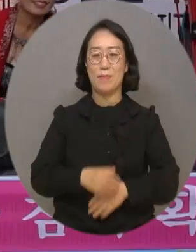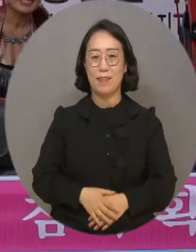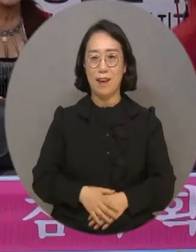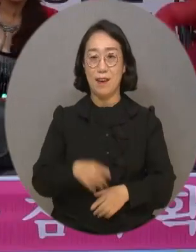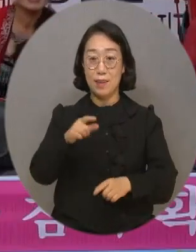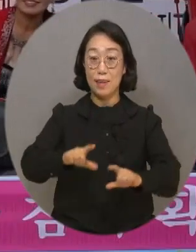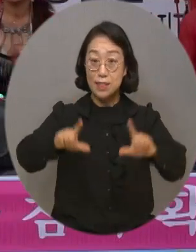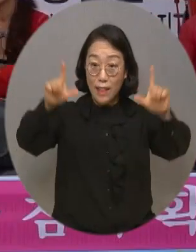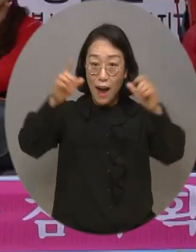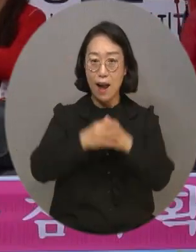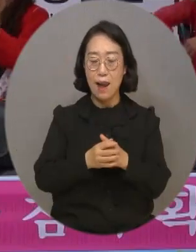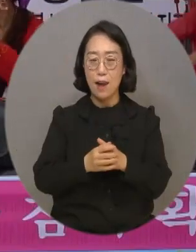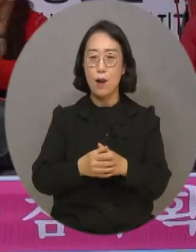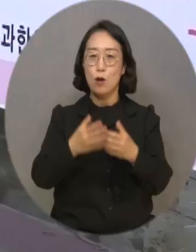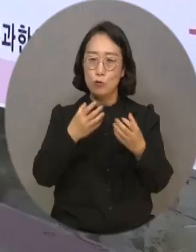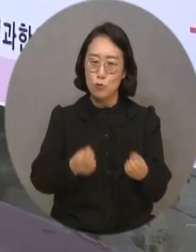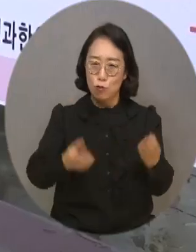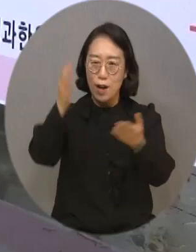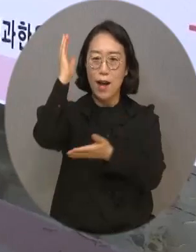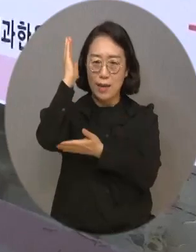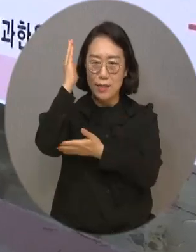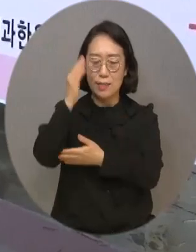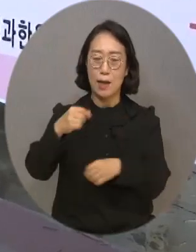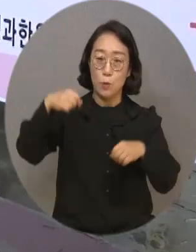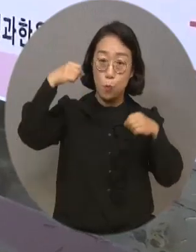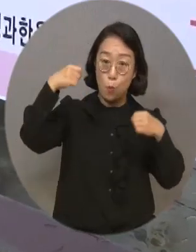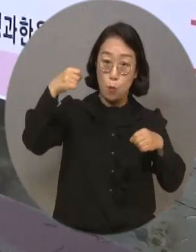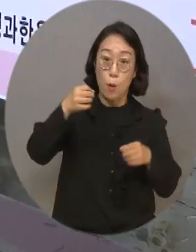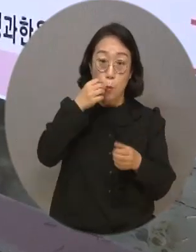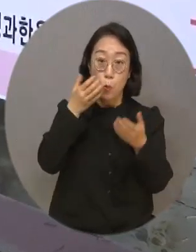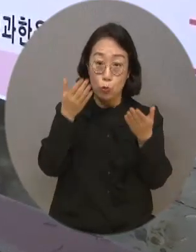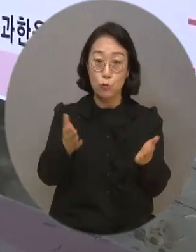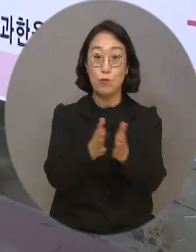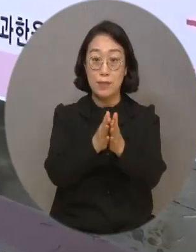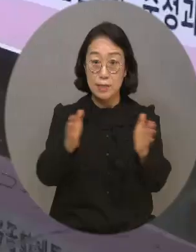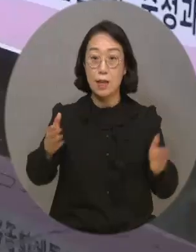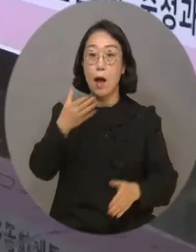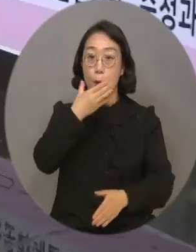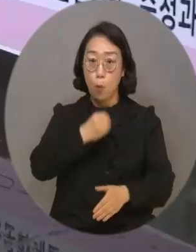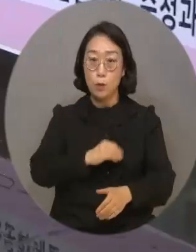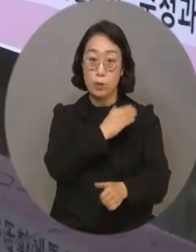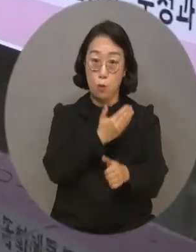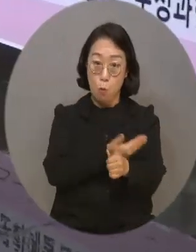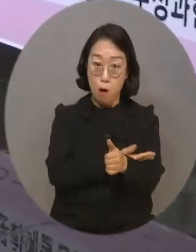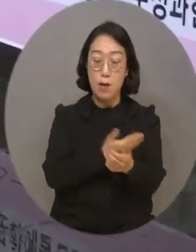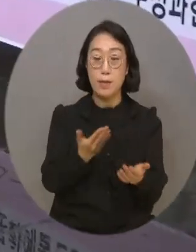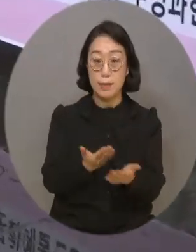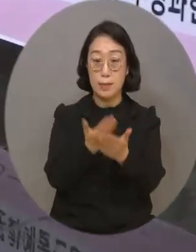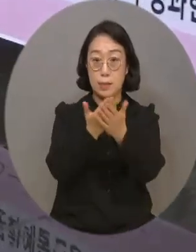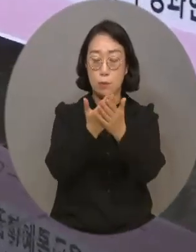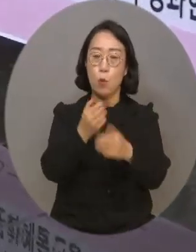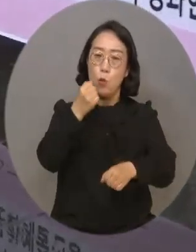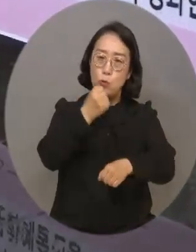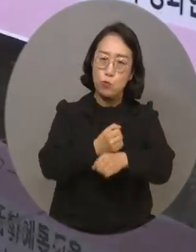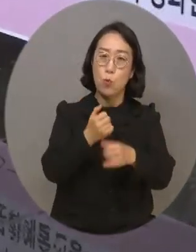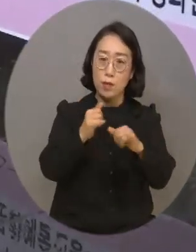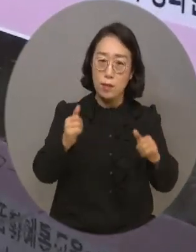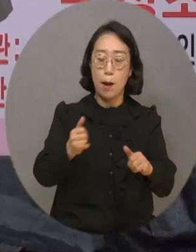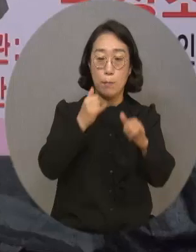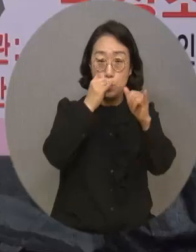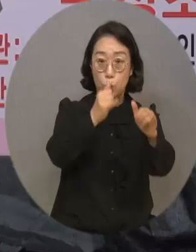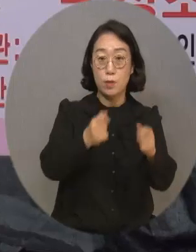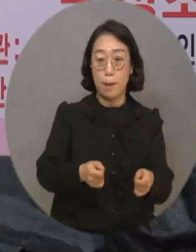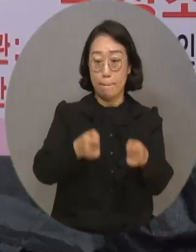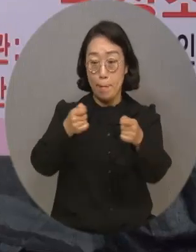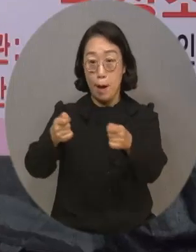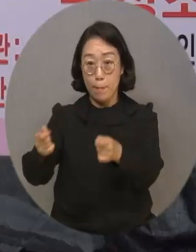행사는 각 인사들의 축사와 축하 공연을 시작으로 장애인 복지 및 권익 증진을 위해 공로가 많은 사람을 위한 표창하는